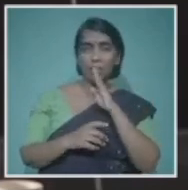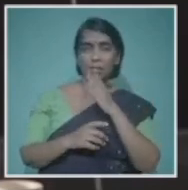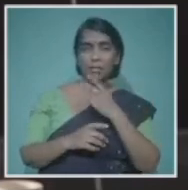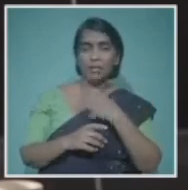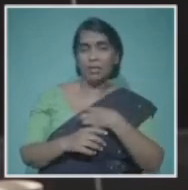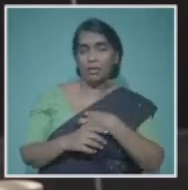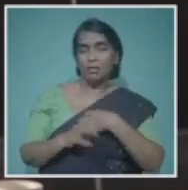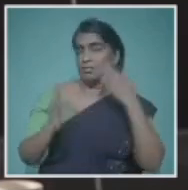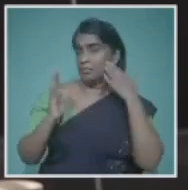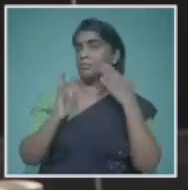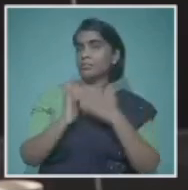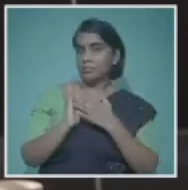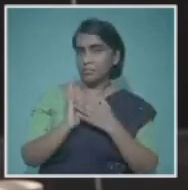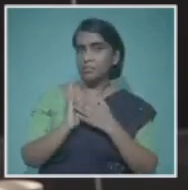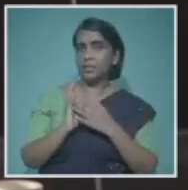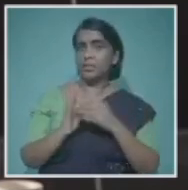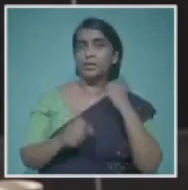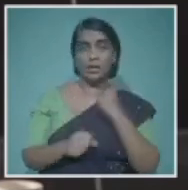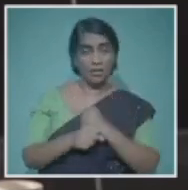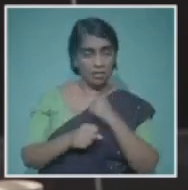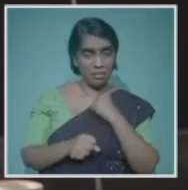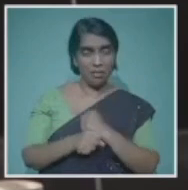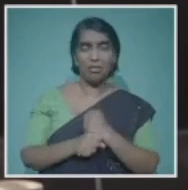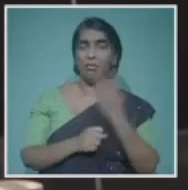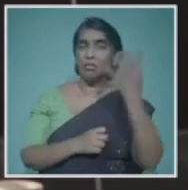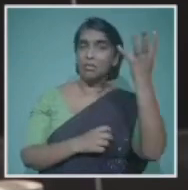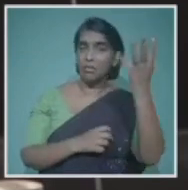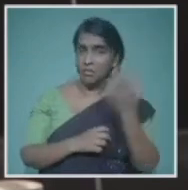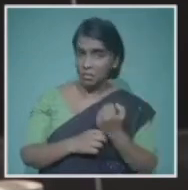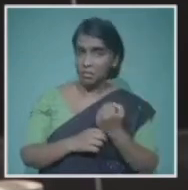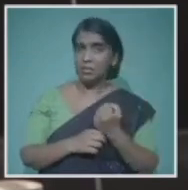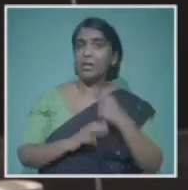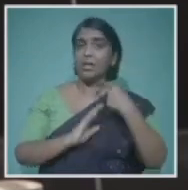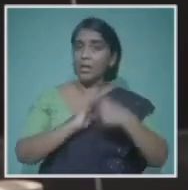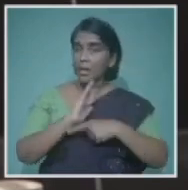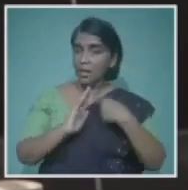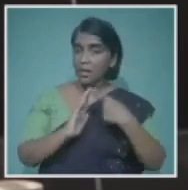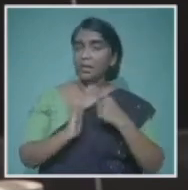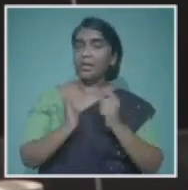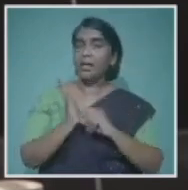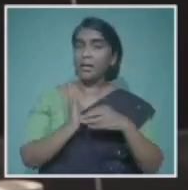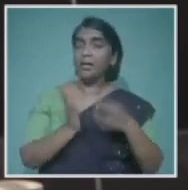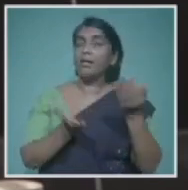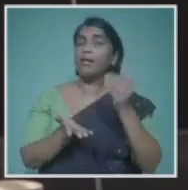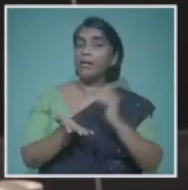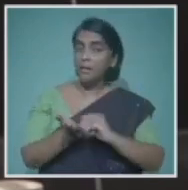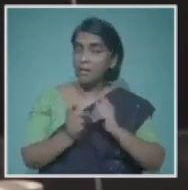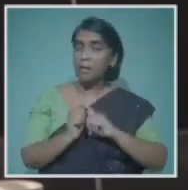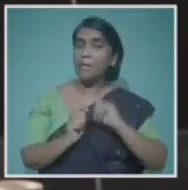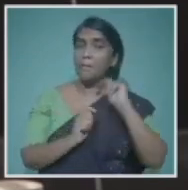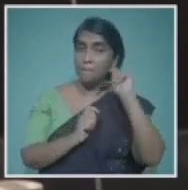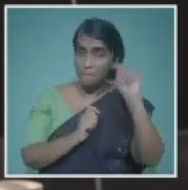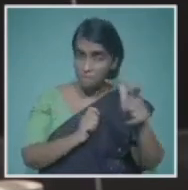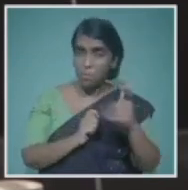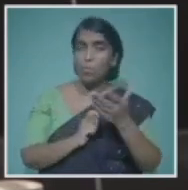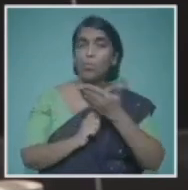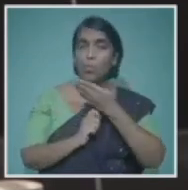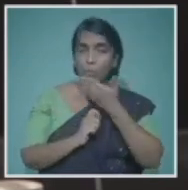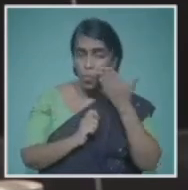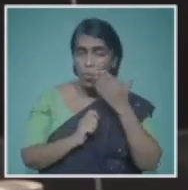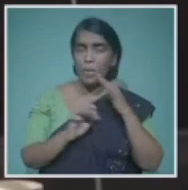සංවේදී කාරණාවක්. රජය අරගෙන තියෙන දේශීය ණය නැවත ගෙවන්න පුළුවන්ද බැරි